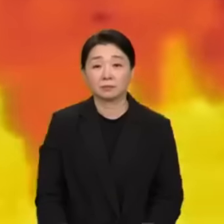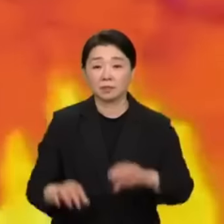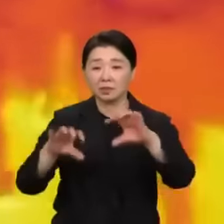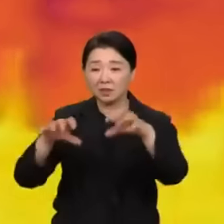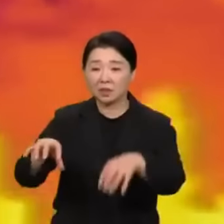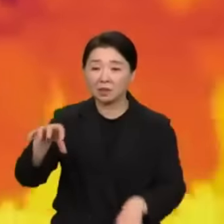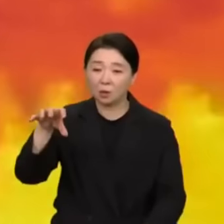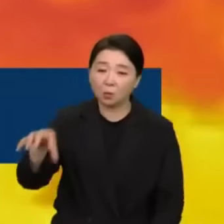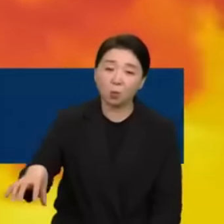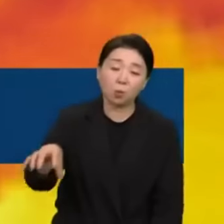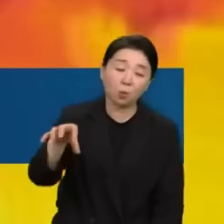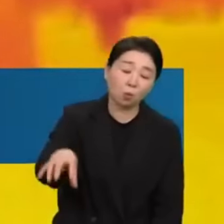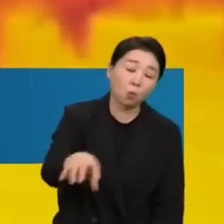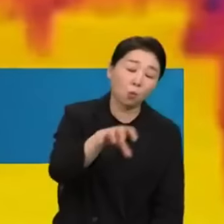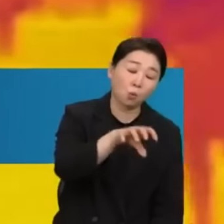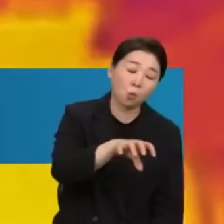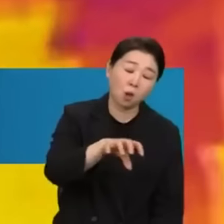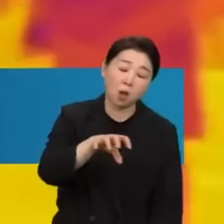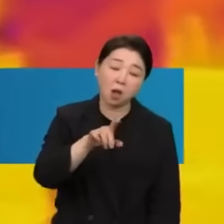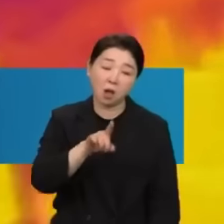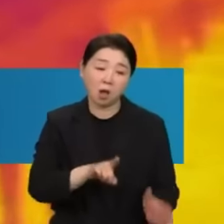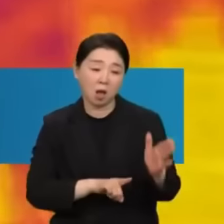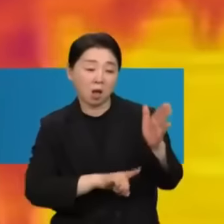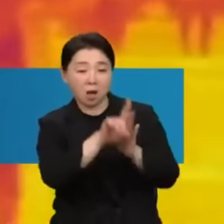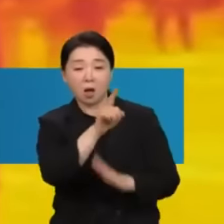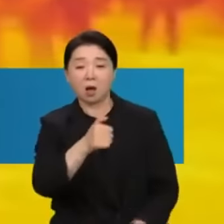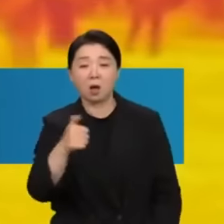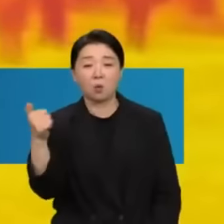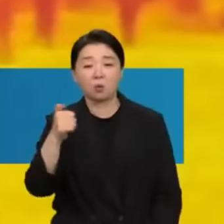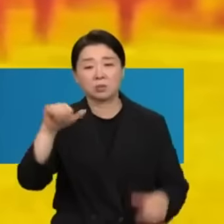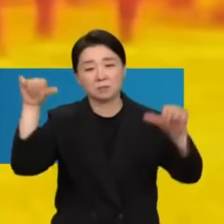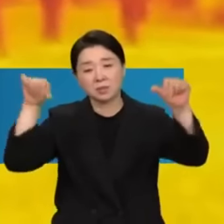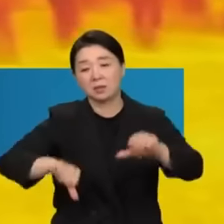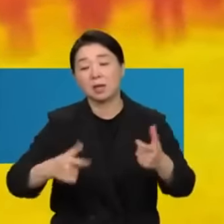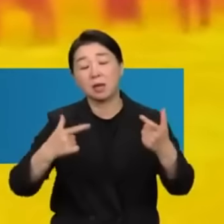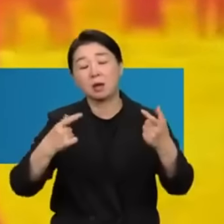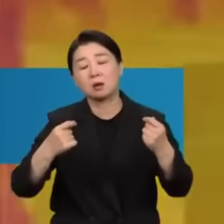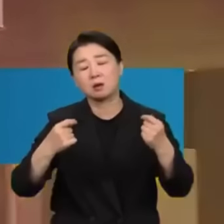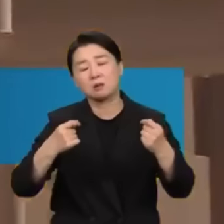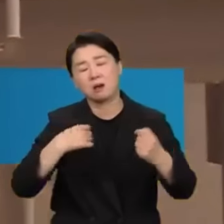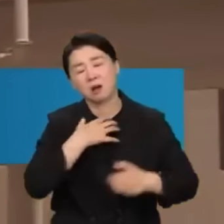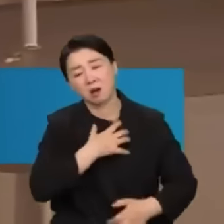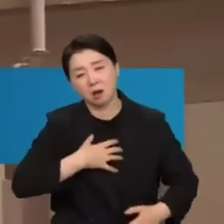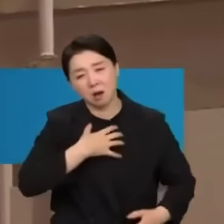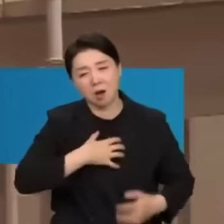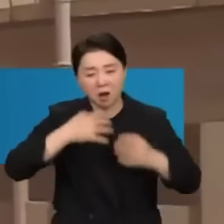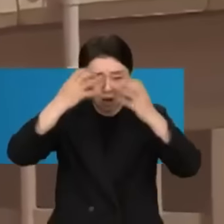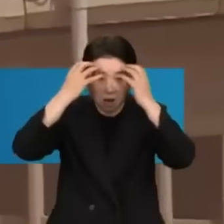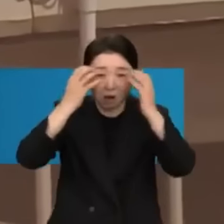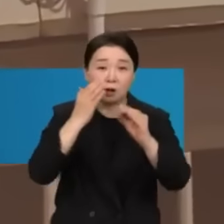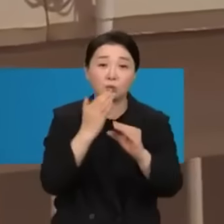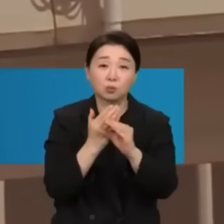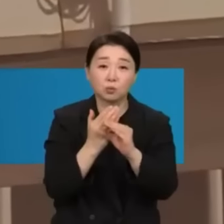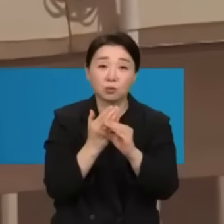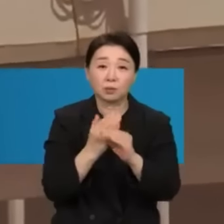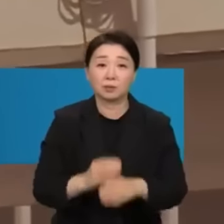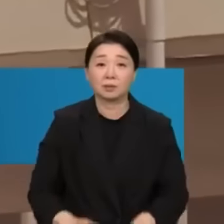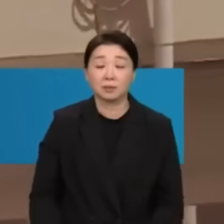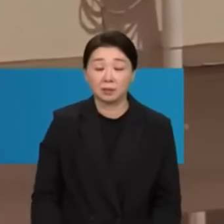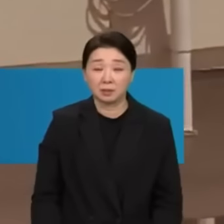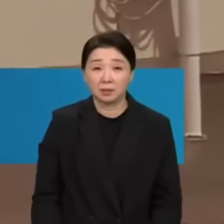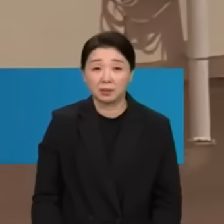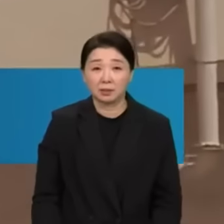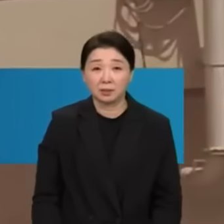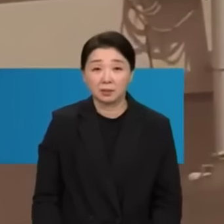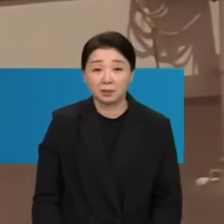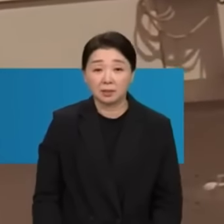세계 곳곳이 50도를 넘나드는 대재앙 같은 폭염으로 시름하고 있습니다. 이슬람 성지 순례에선 폭염